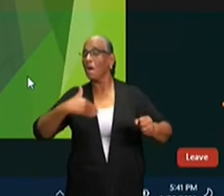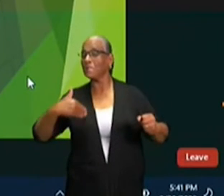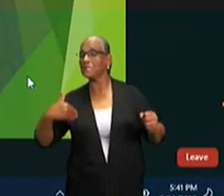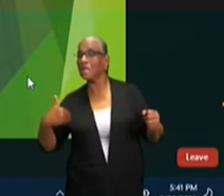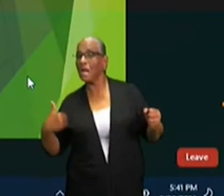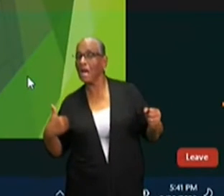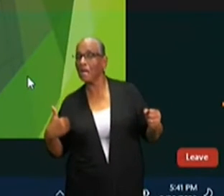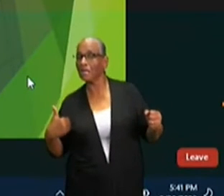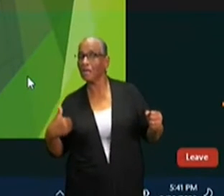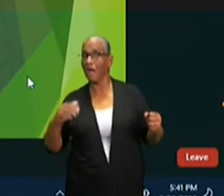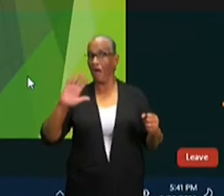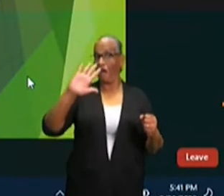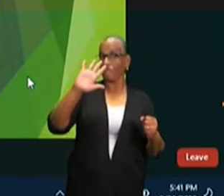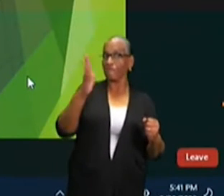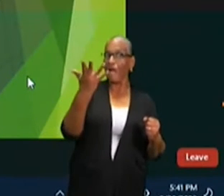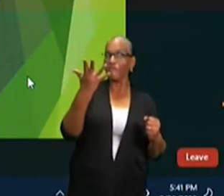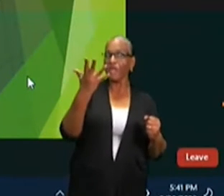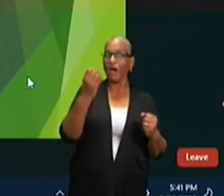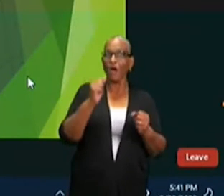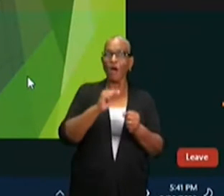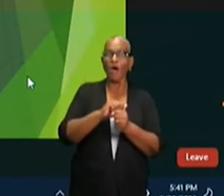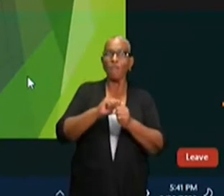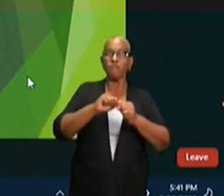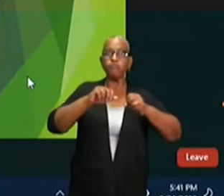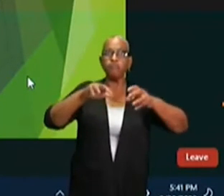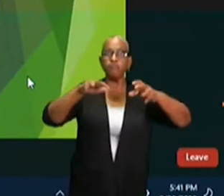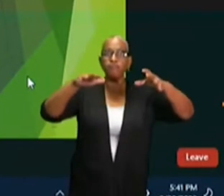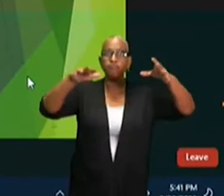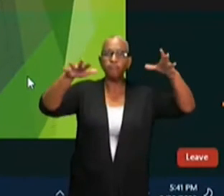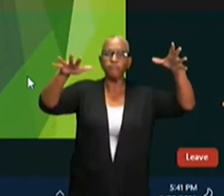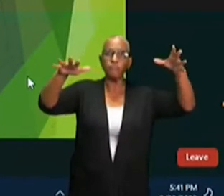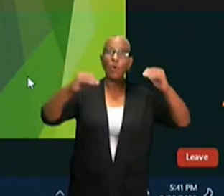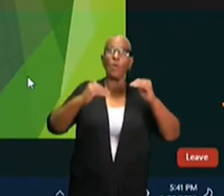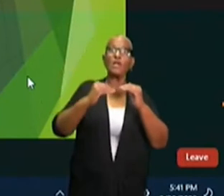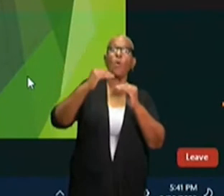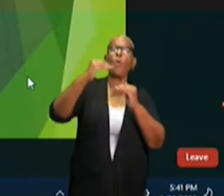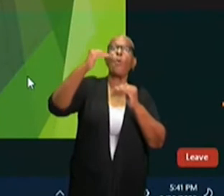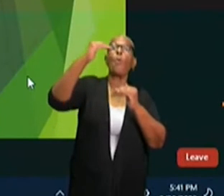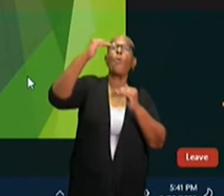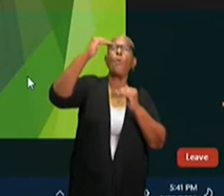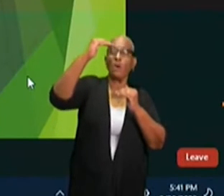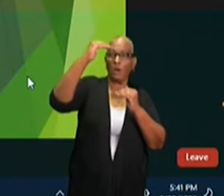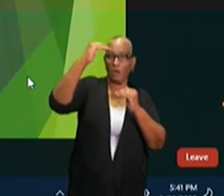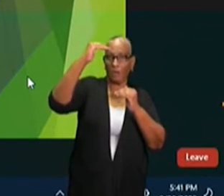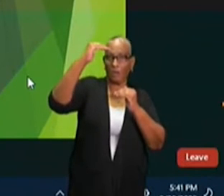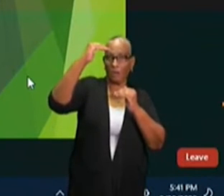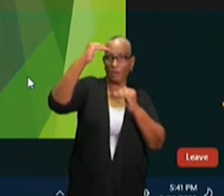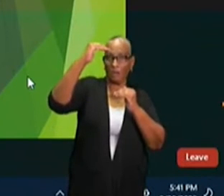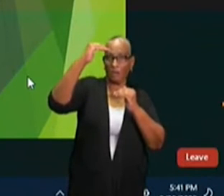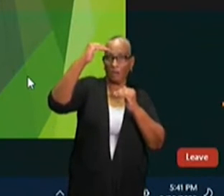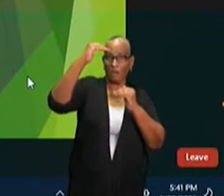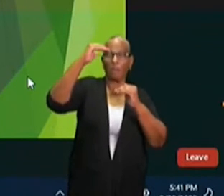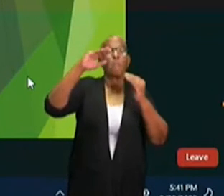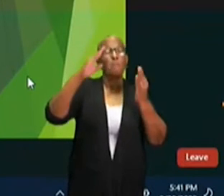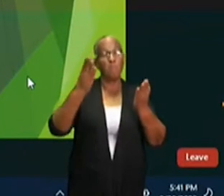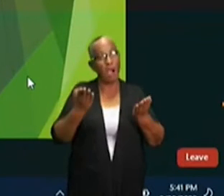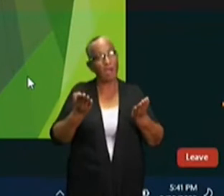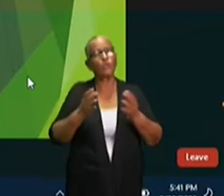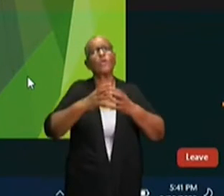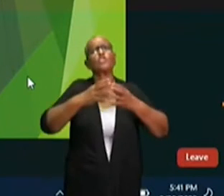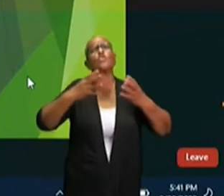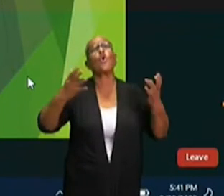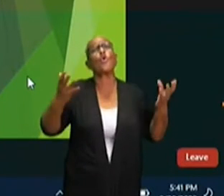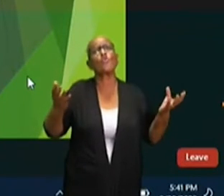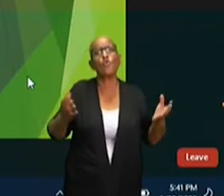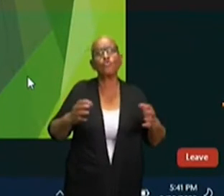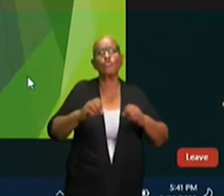de vijfde golf heel hoog was. Het typisch te zien is dat de derde en de vierde golf eigenlijk de hofleveranciers zijn. De grootste de